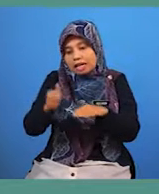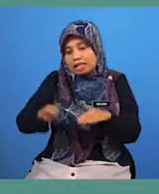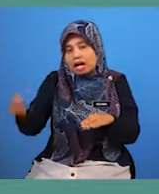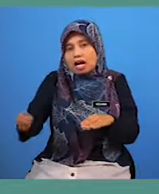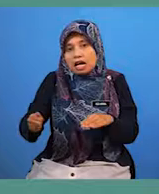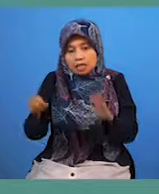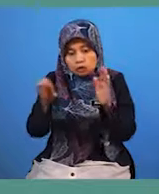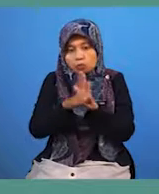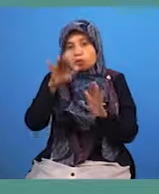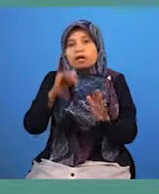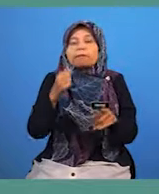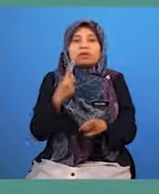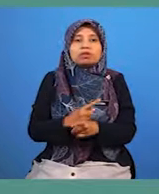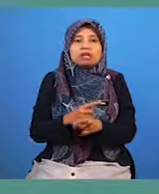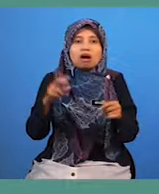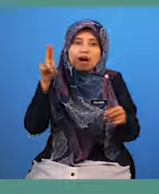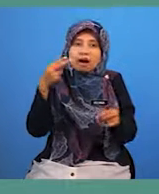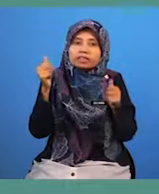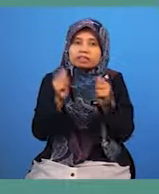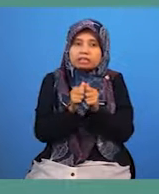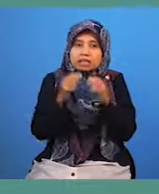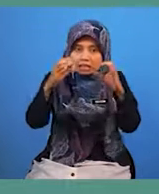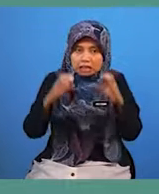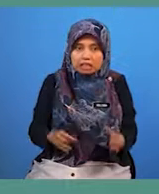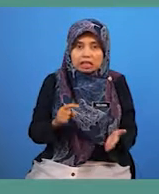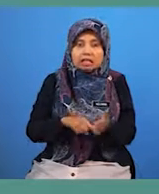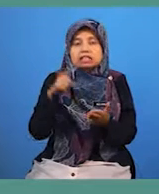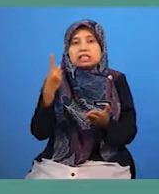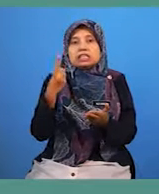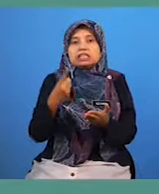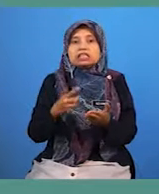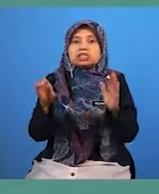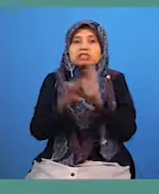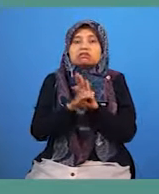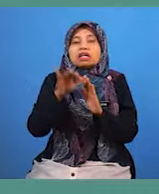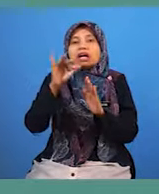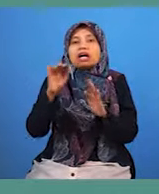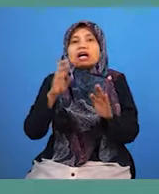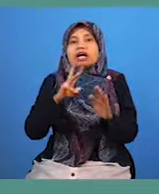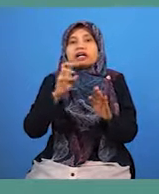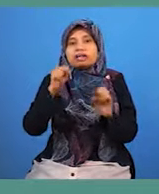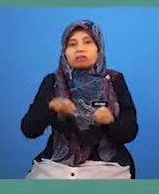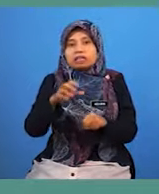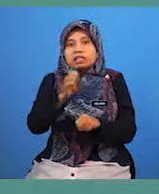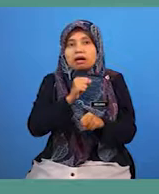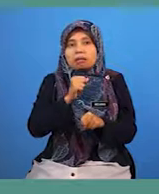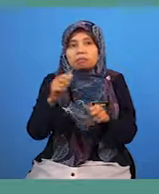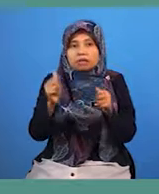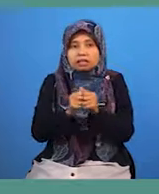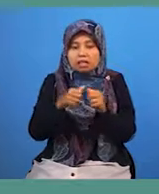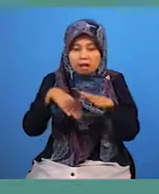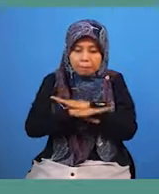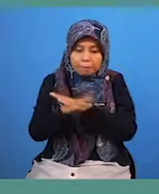persampelan yang betul. Hanya dengan kaedah ini sahaja, sampel air boleh diambil pada kedalaman yang